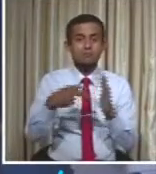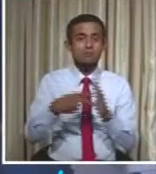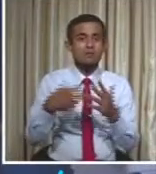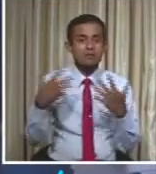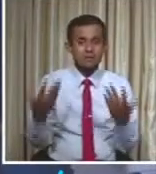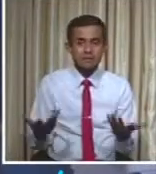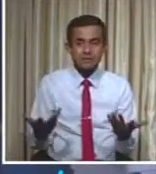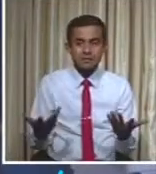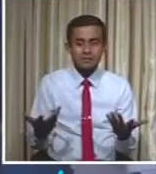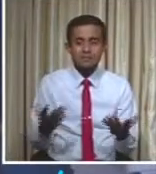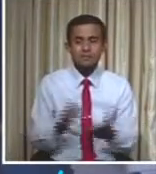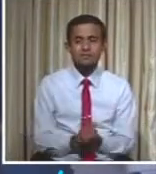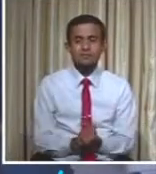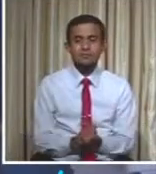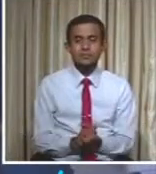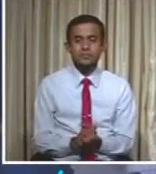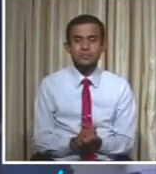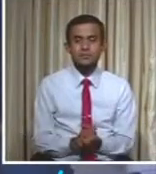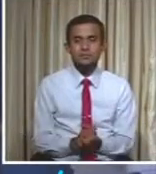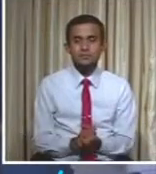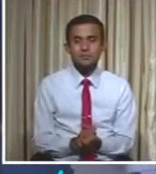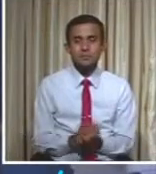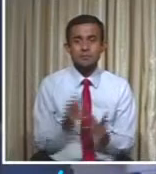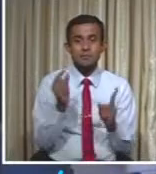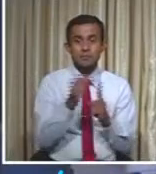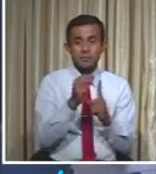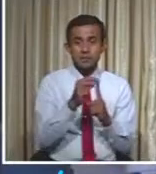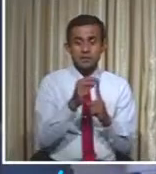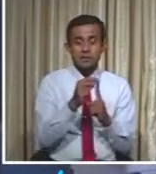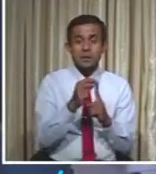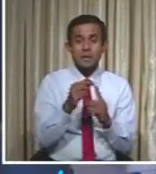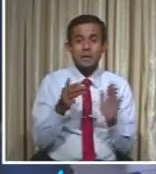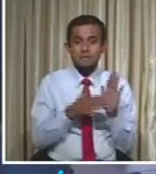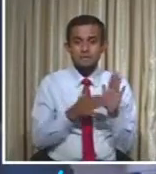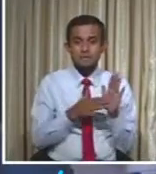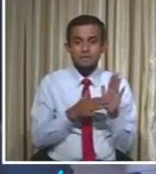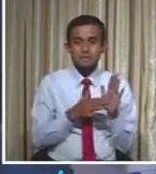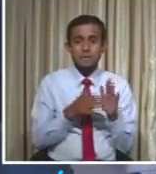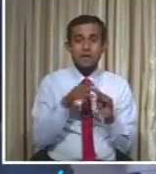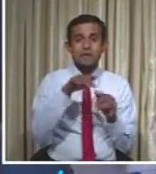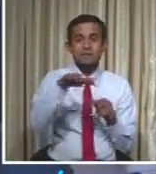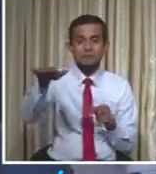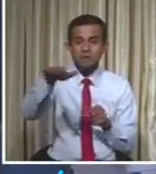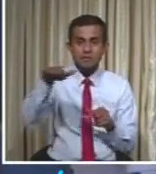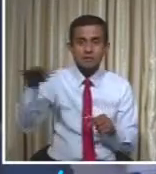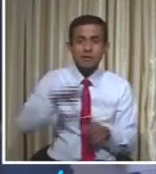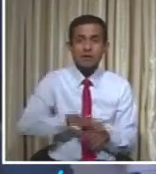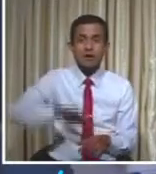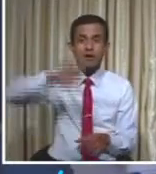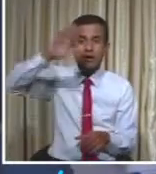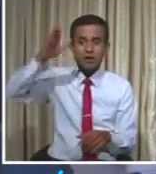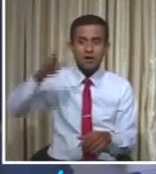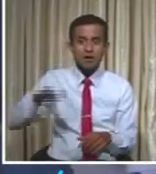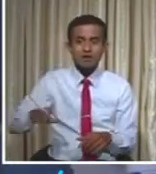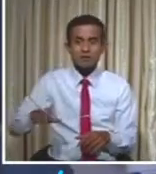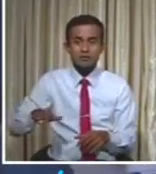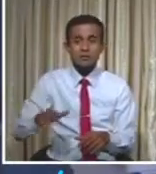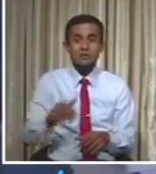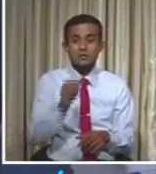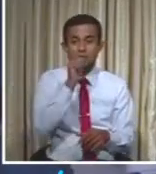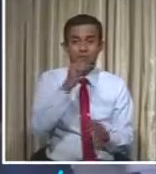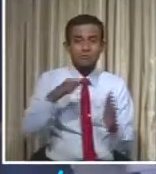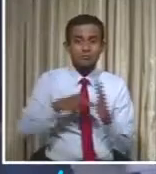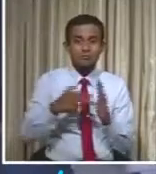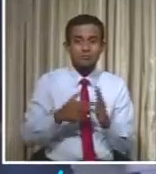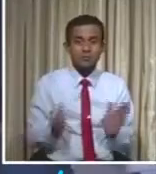නැහැ. ඒ වගේම පරකට මුල්ල මඩේ පොළවත්ත ඒ ප්‍රදේශය කියන්නේ කඳු සහිත ප්‍රදේශයක් ජල ව්‍යාපෘතියක් කරන්න